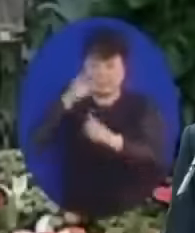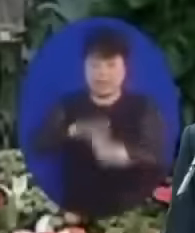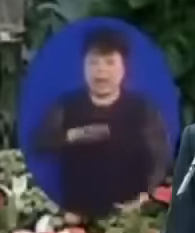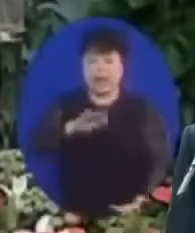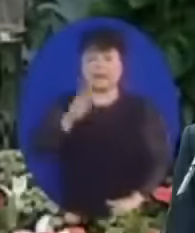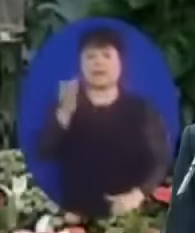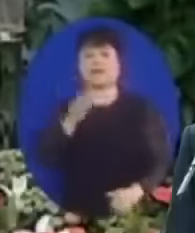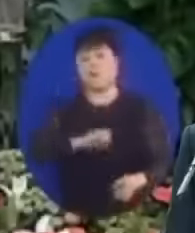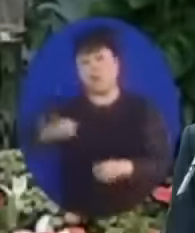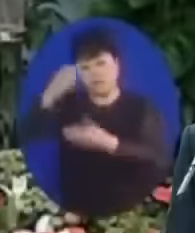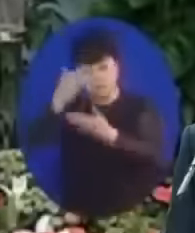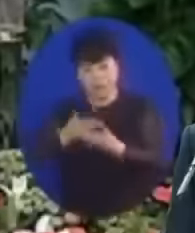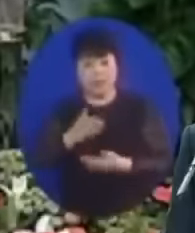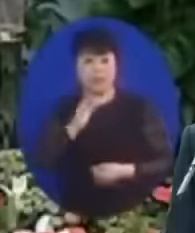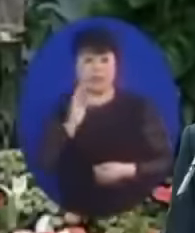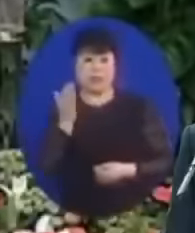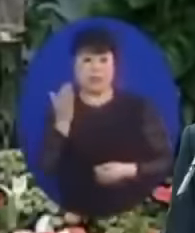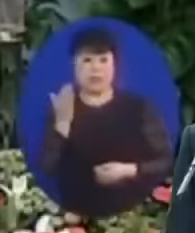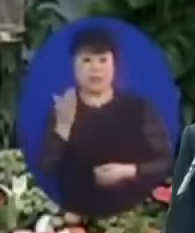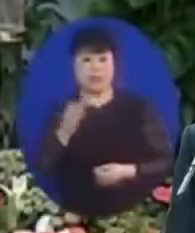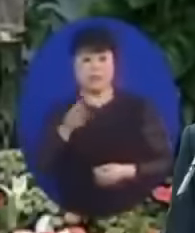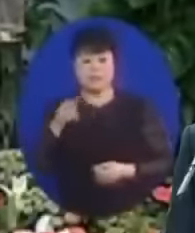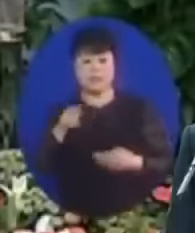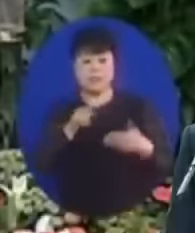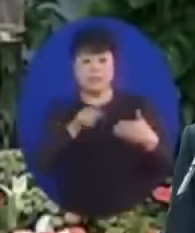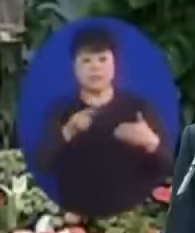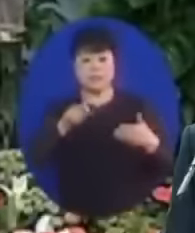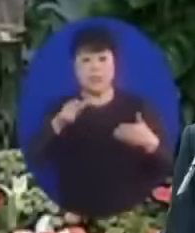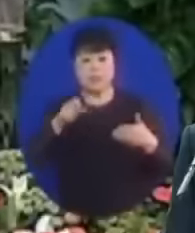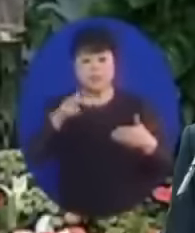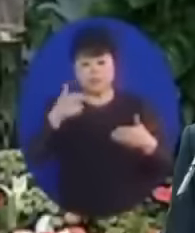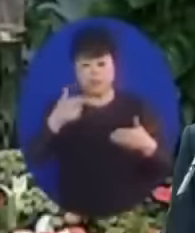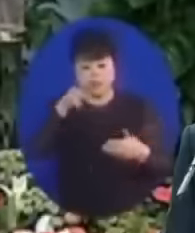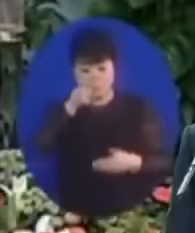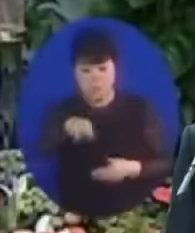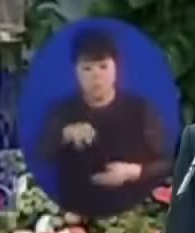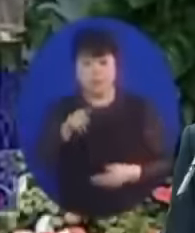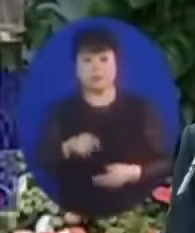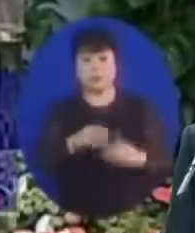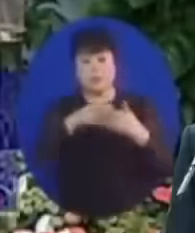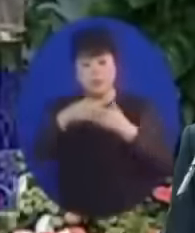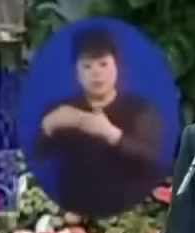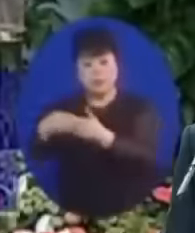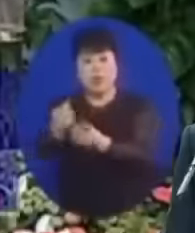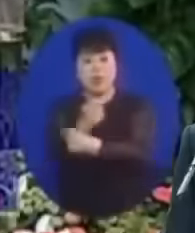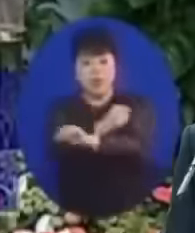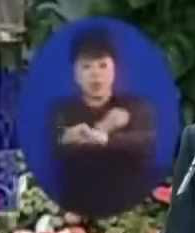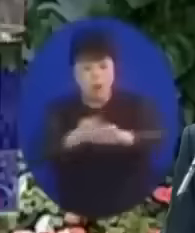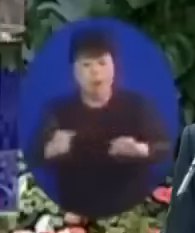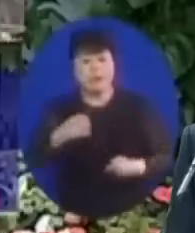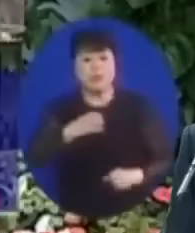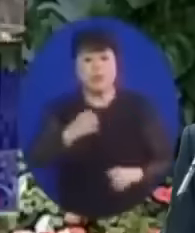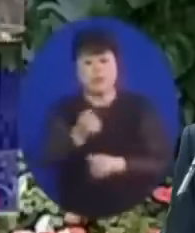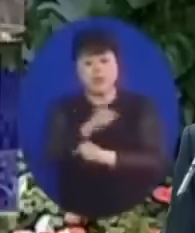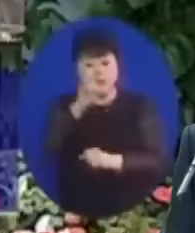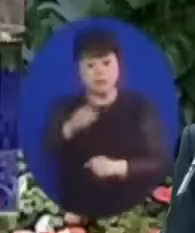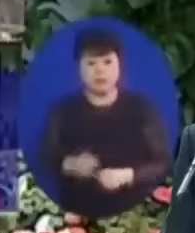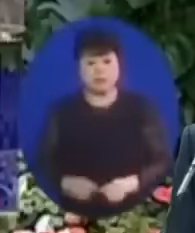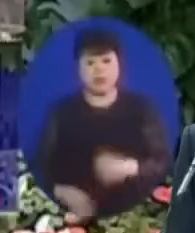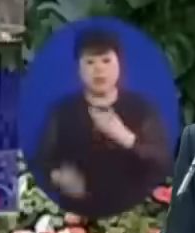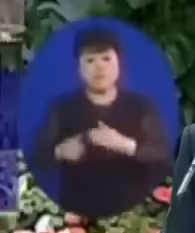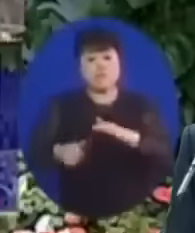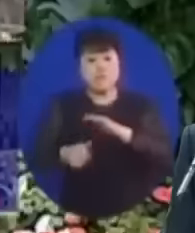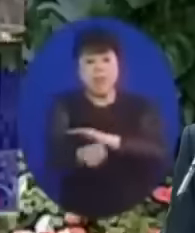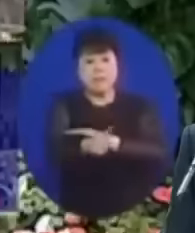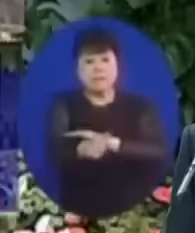되고 버림을 받고 말한 것입니다. 신명기 8장 15절로 16절에도 너를 인도하여 그 광대하고 위험한 광야 곧